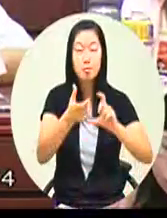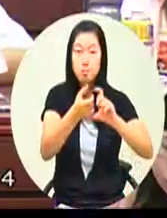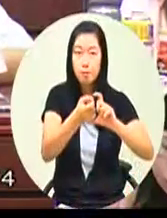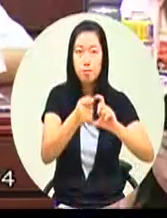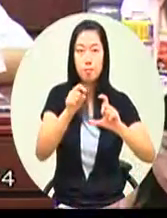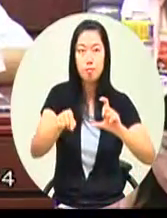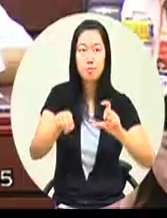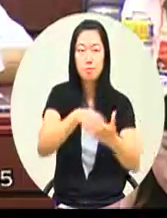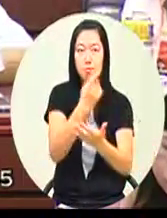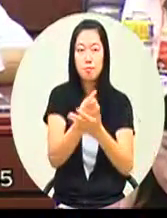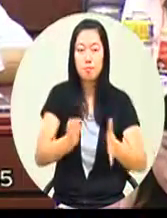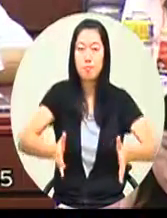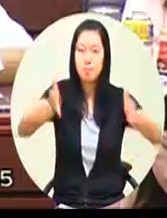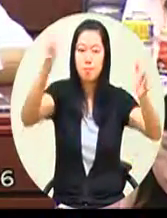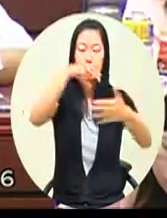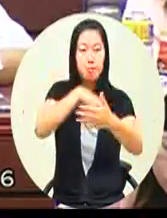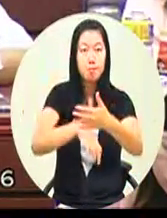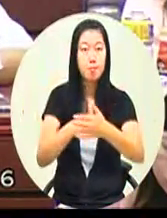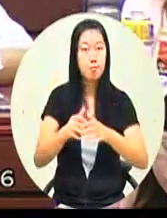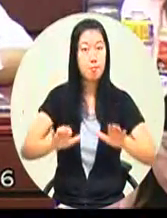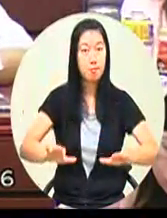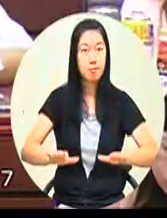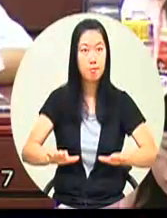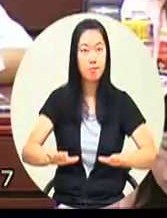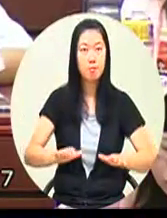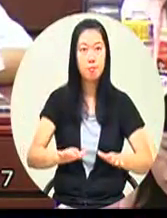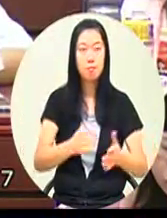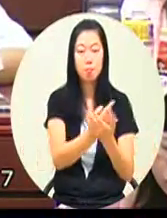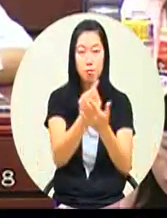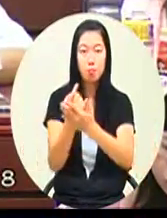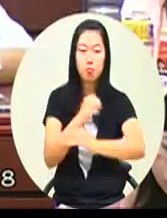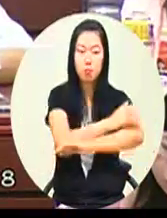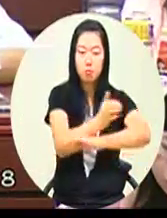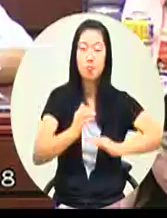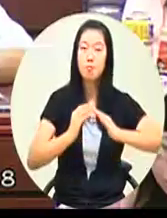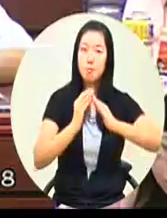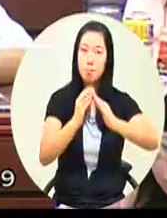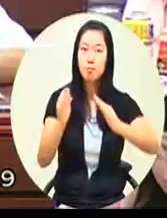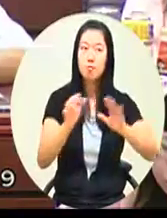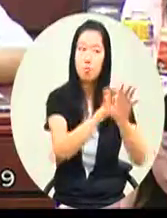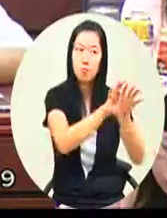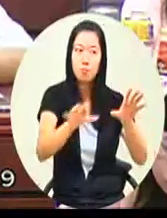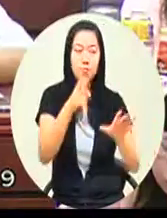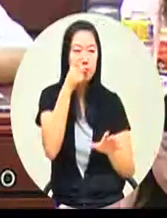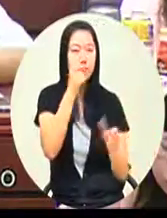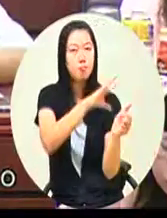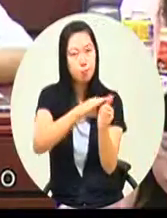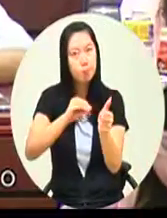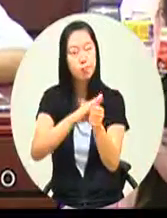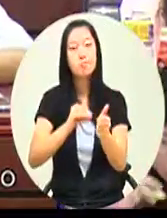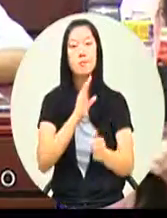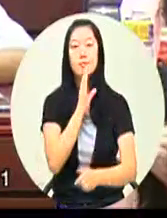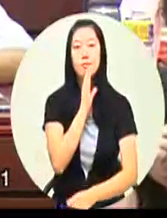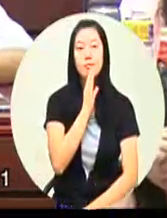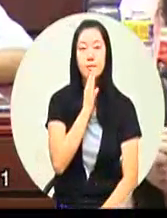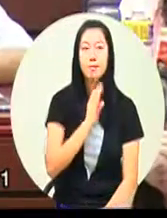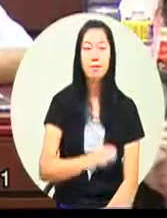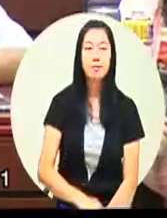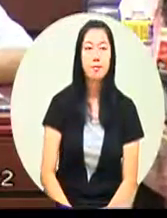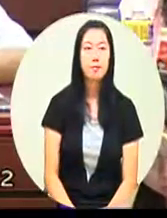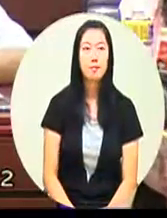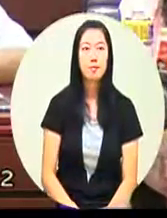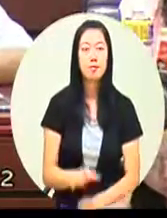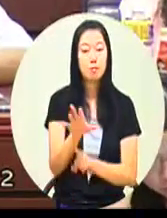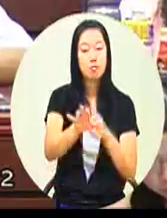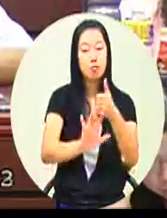整个建筑里面，其实目前是各县市啊，就是要去模仿参观来学习的一个观海园区哈。那农委会